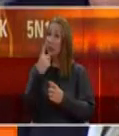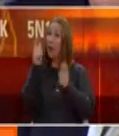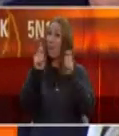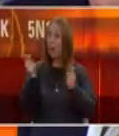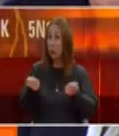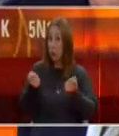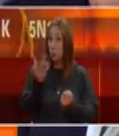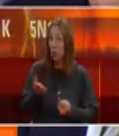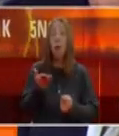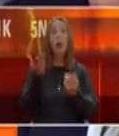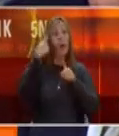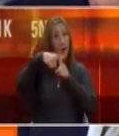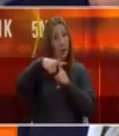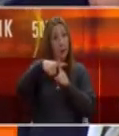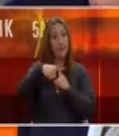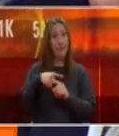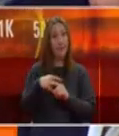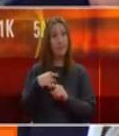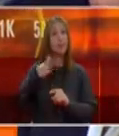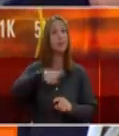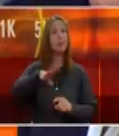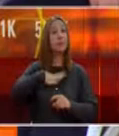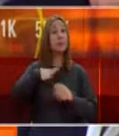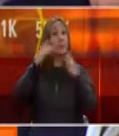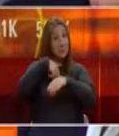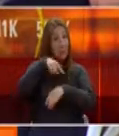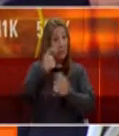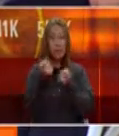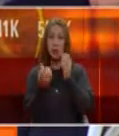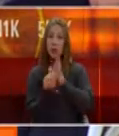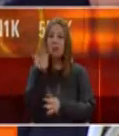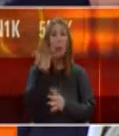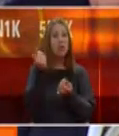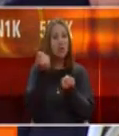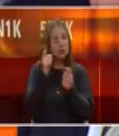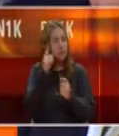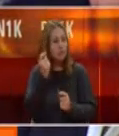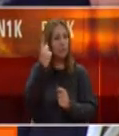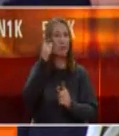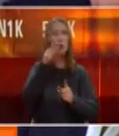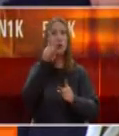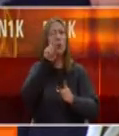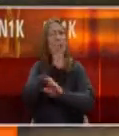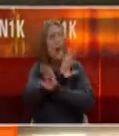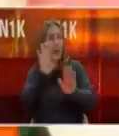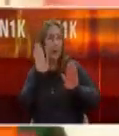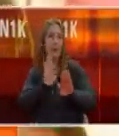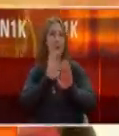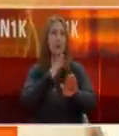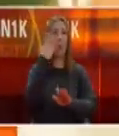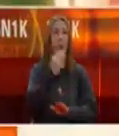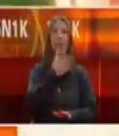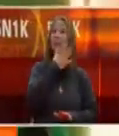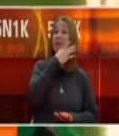yapabilmesini sağlıyoruz. Hem de istediği takdirde iş kurabilmesini, bunun için sonuna kadar arkasında